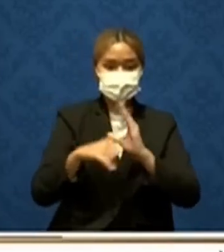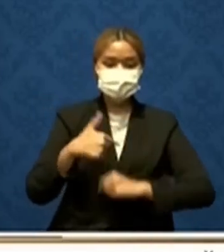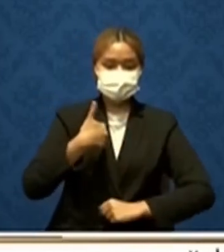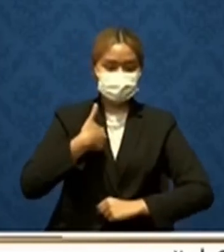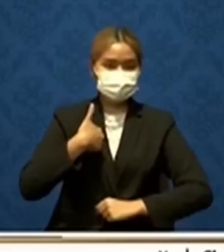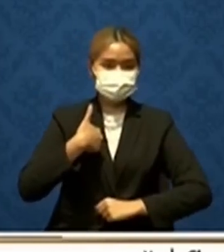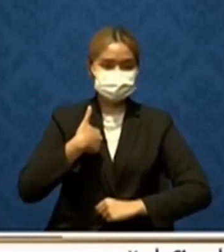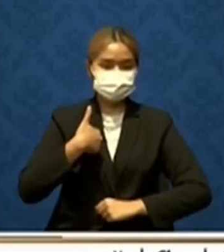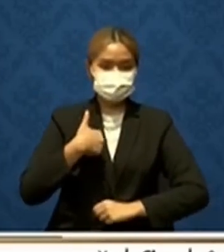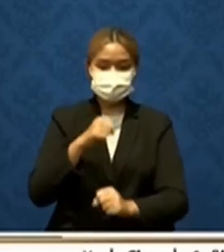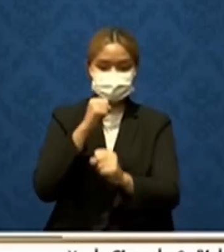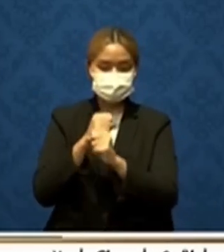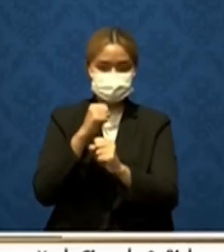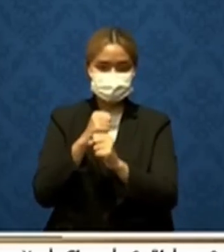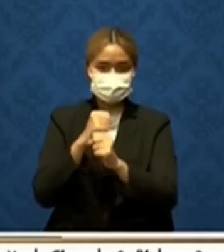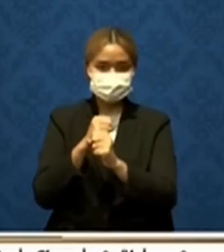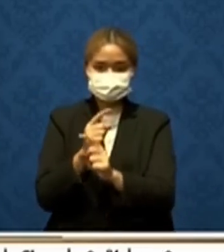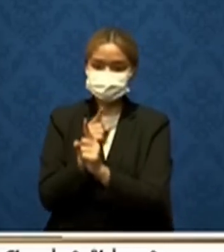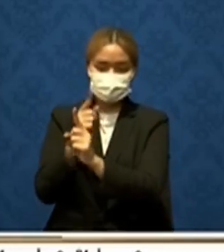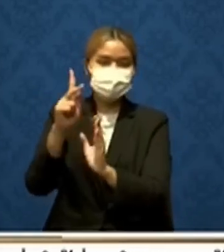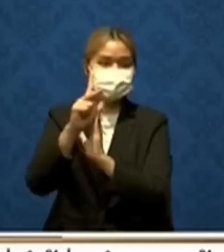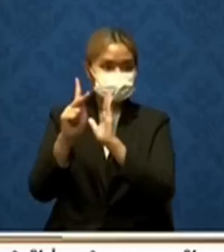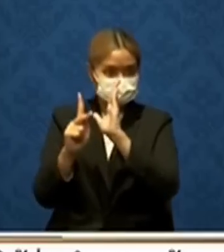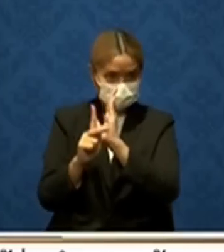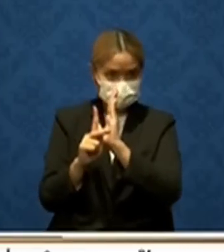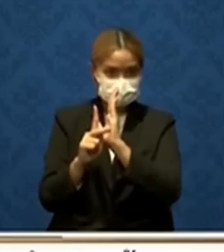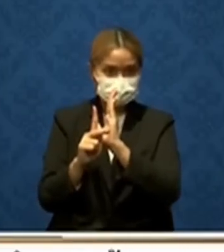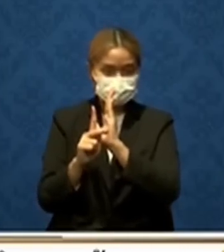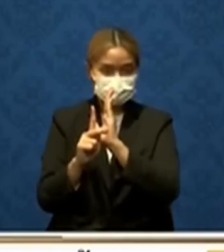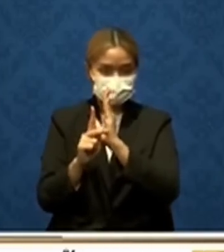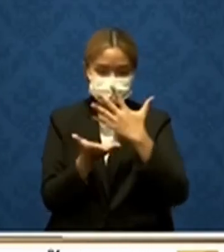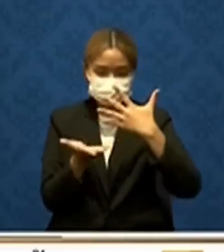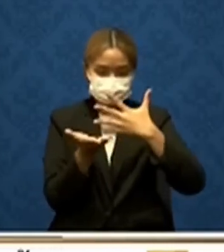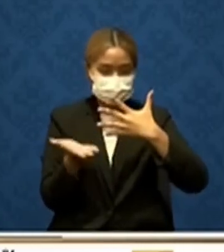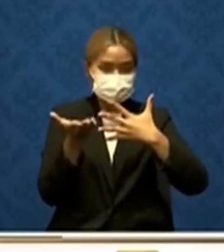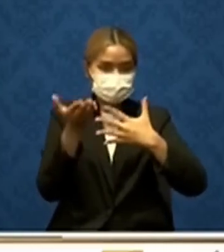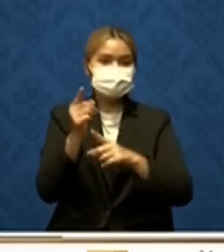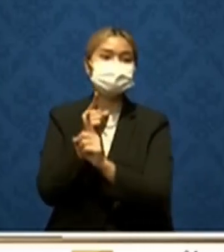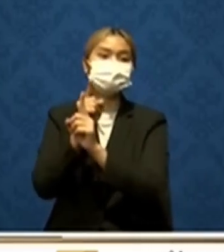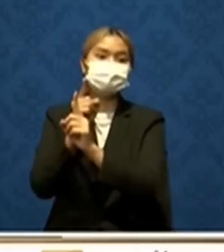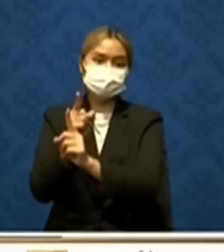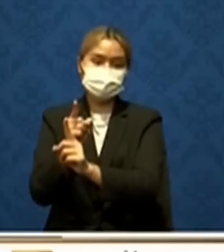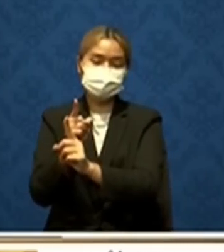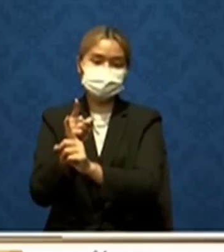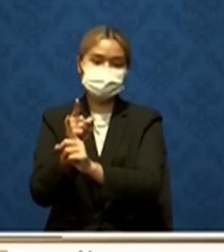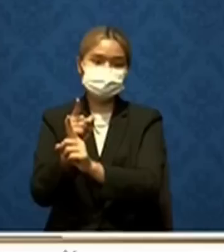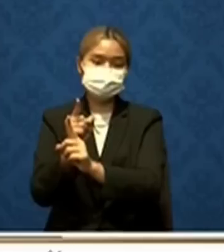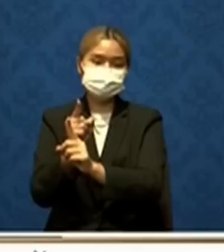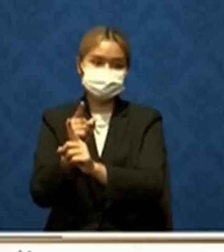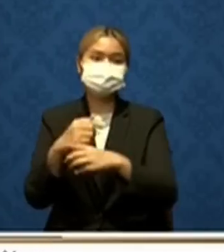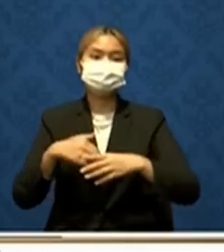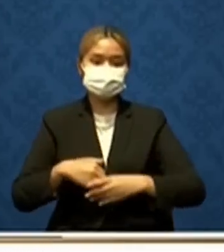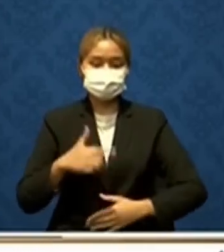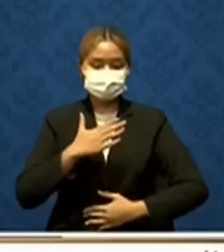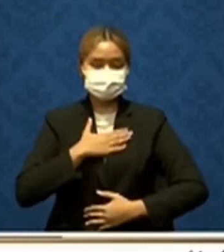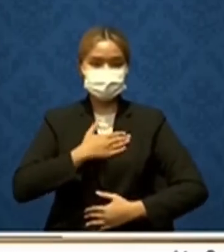การทั้งทางวินัยแท่งอาญาจนถึงที่สุดตราบเท่าที่ผมมีอำนาจหน้าที่และ